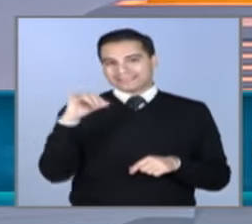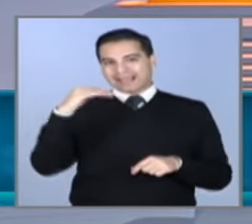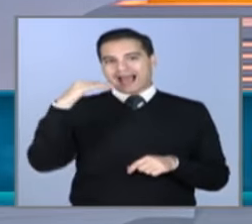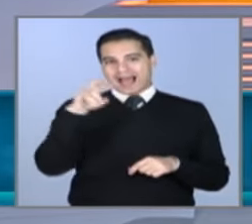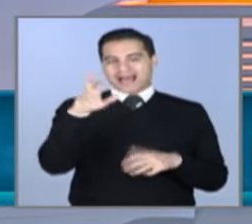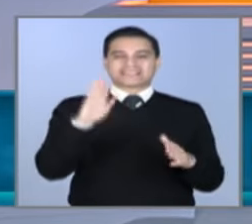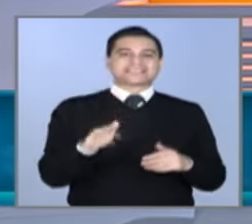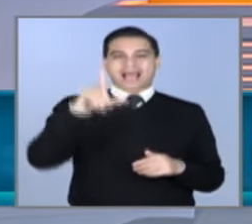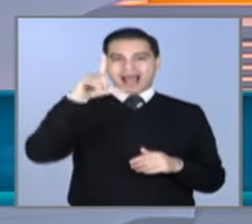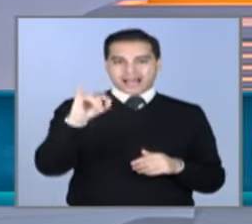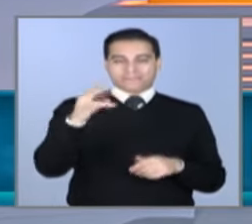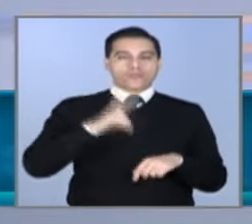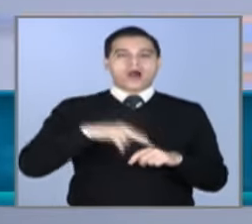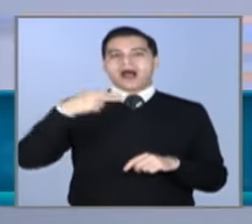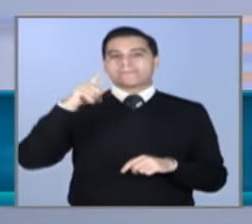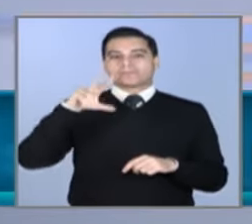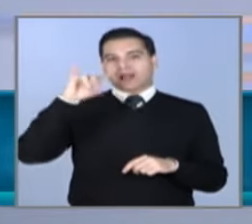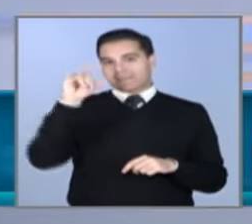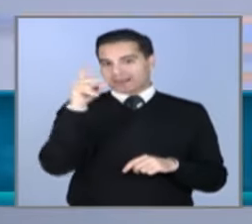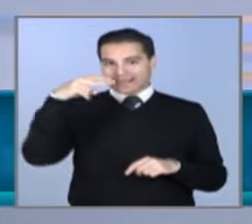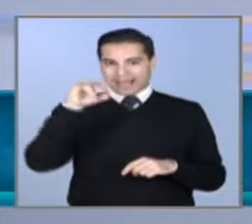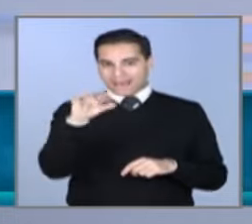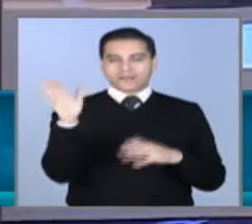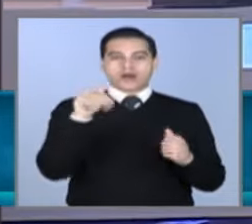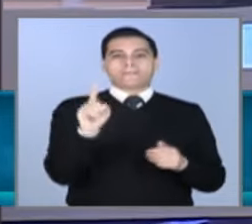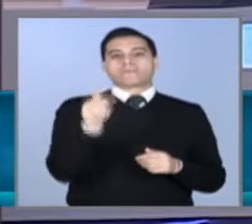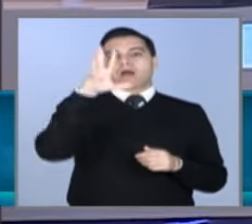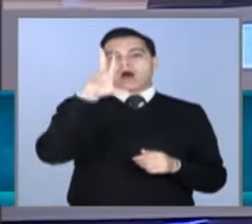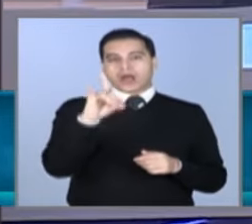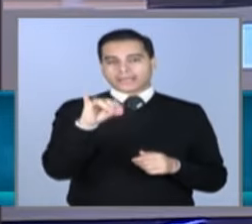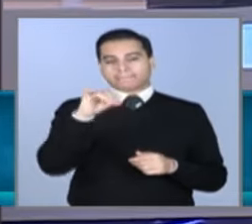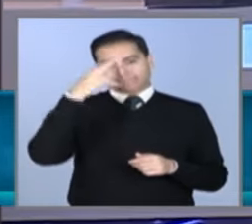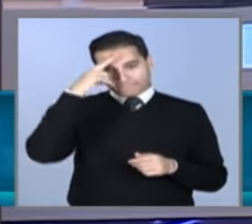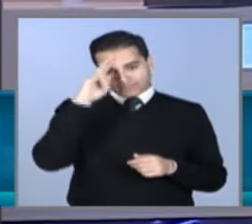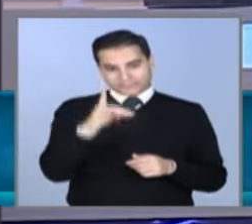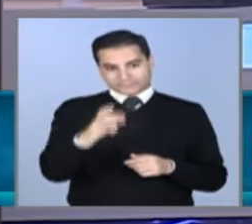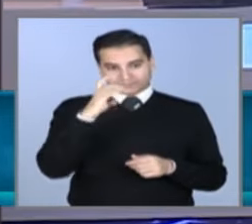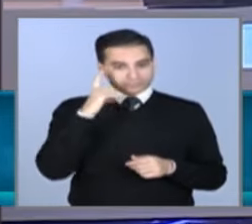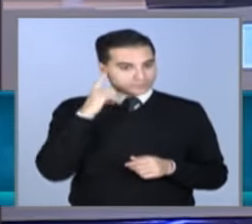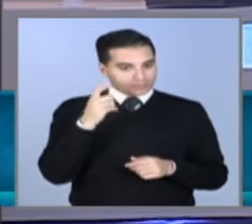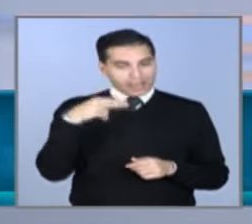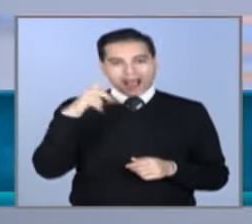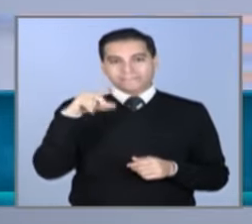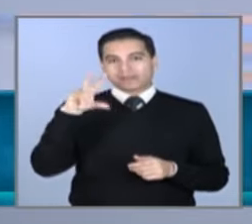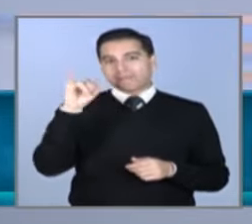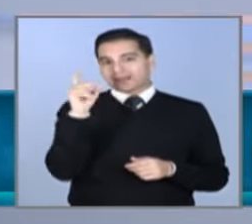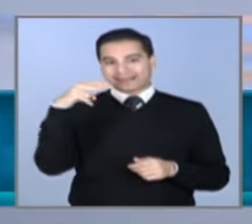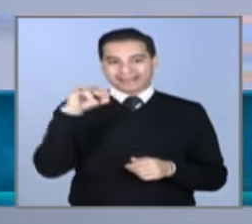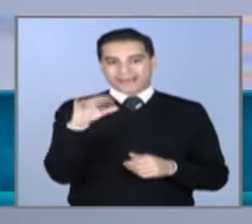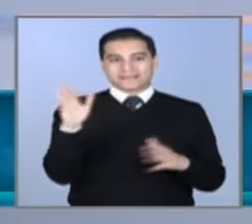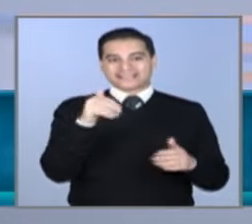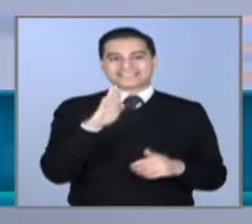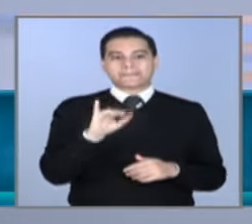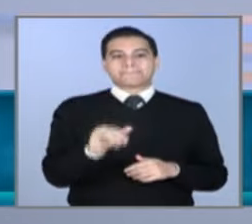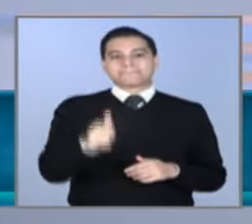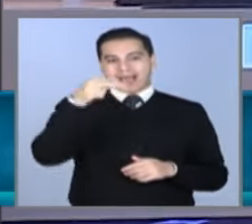إبراهيم. طبعا من إخراج فطين عبد الوهاب. إجابتك عبد المنعم إسماعيل. عبد